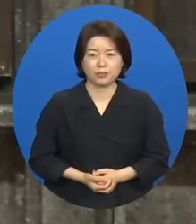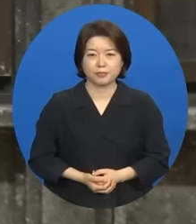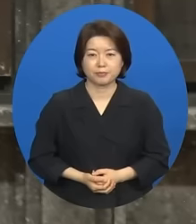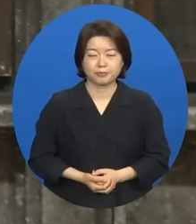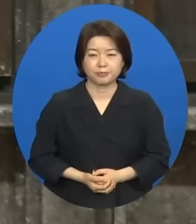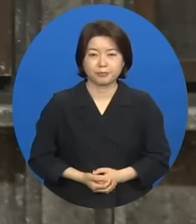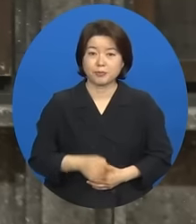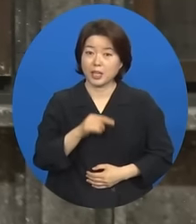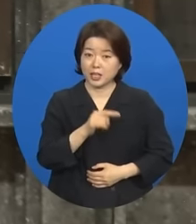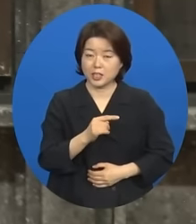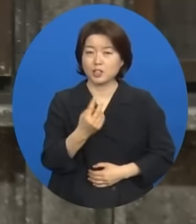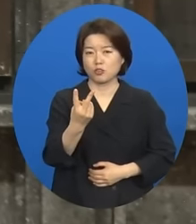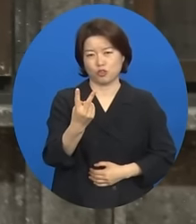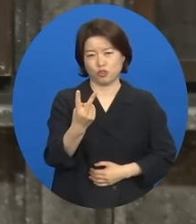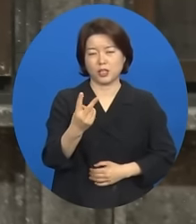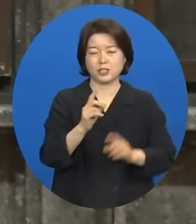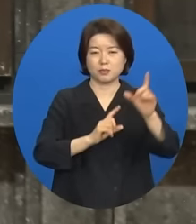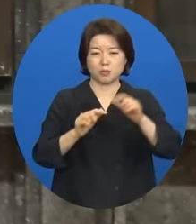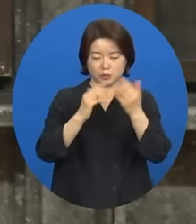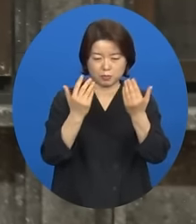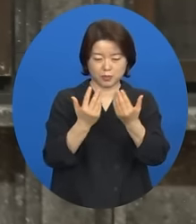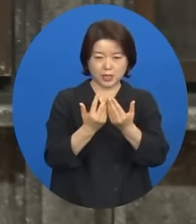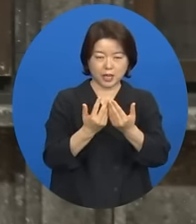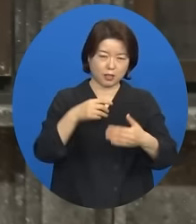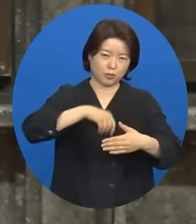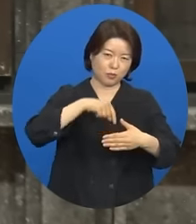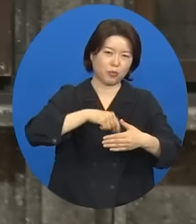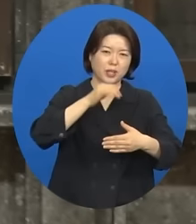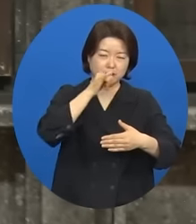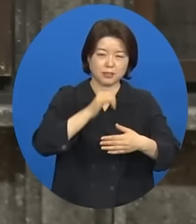바로 이 두 가지 모습이 다 야곱의 모습인 거예요.